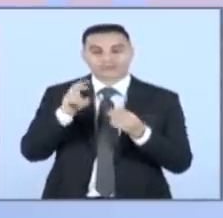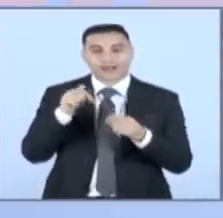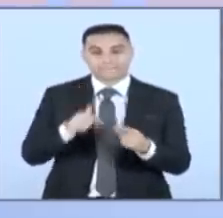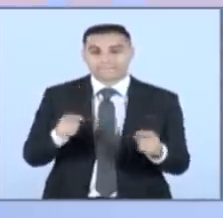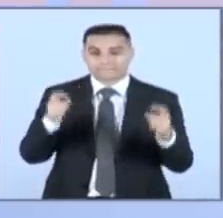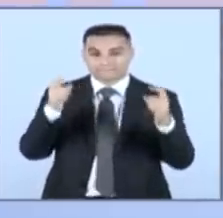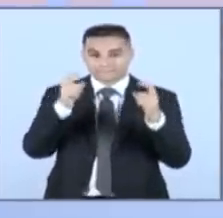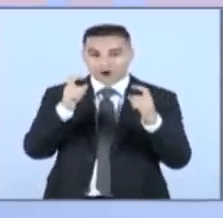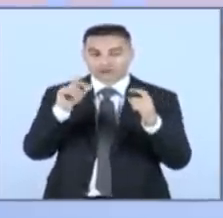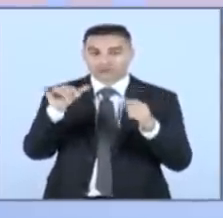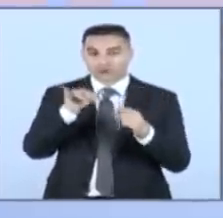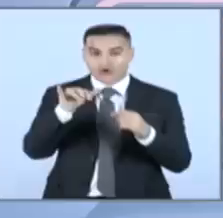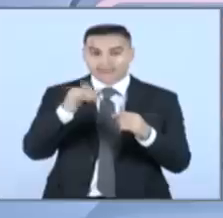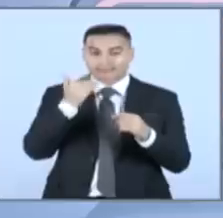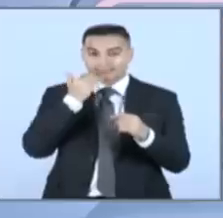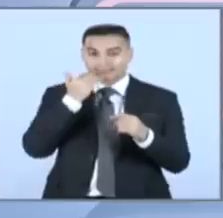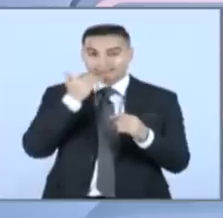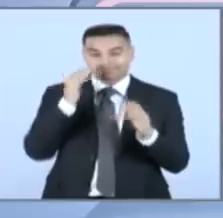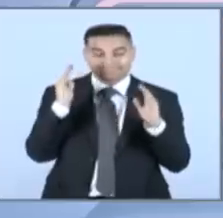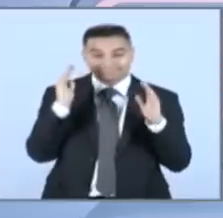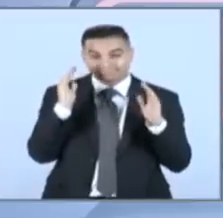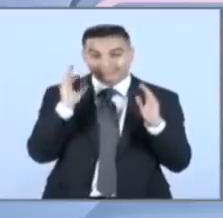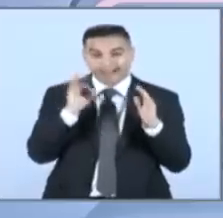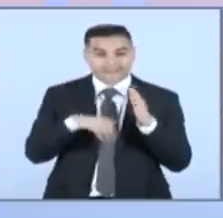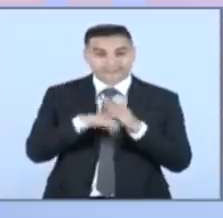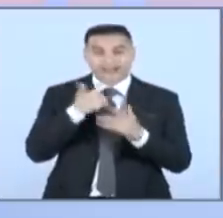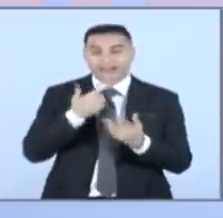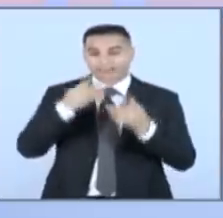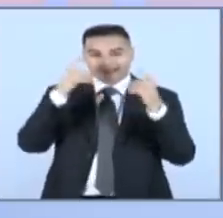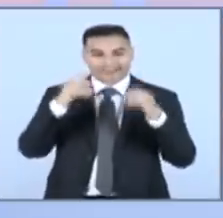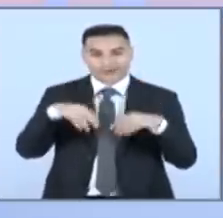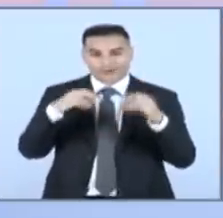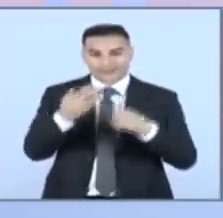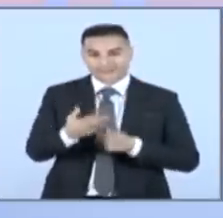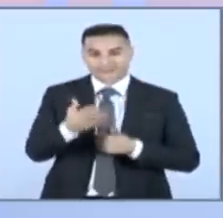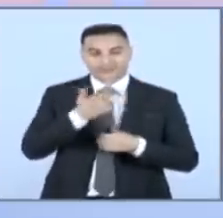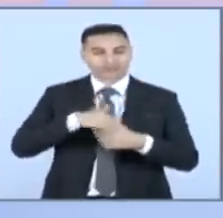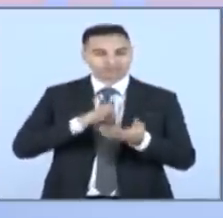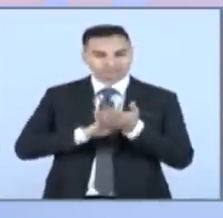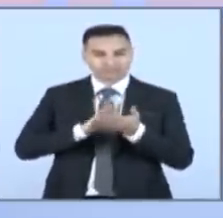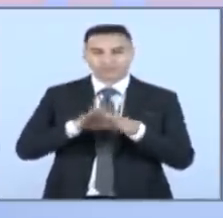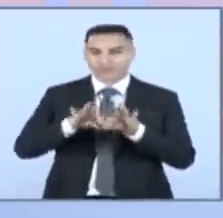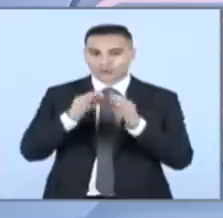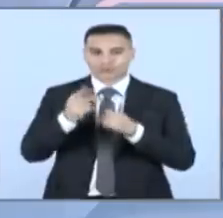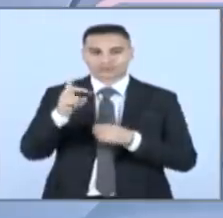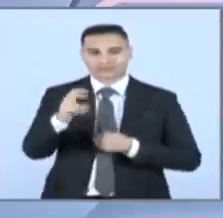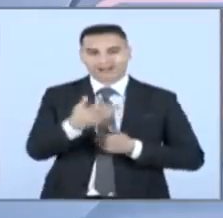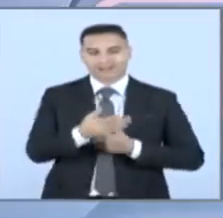ماتش النهاردة ماتش مصيري. بس إن شاء الله. أتمنى لكم كل التوفيق. نحيي كلنا عيلة طه.